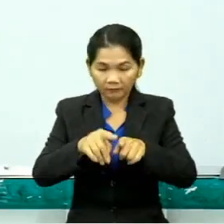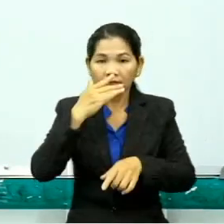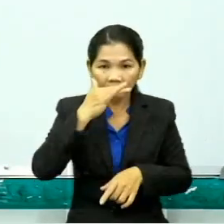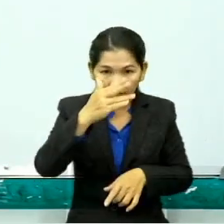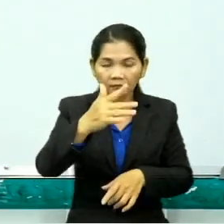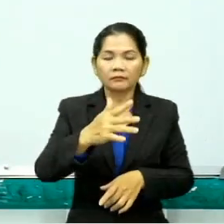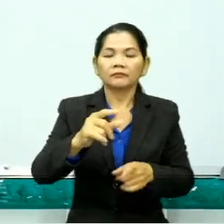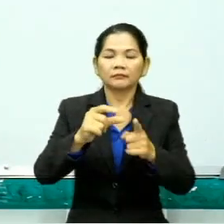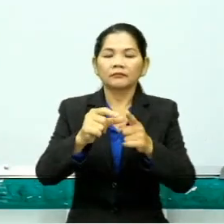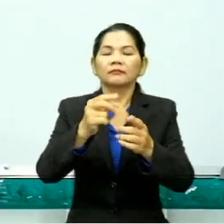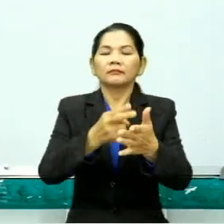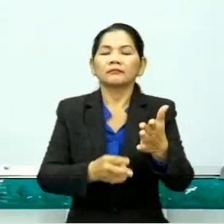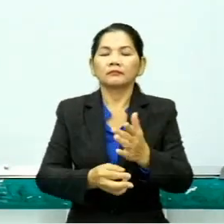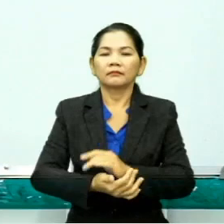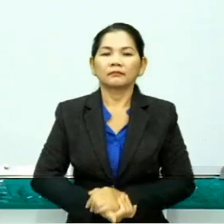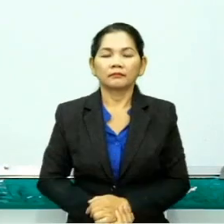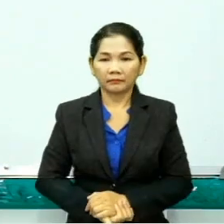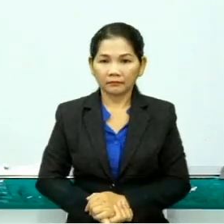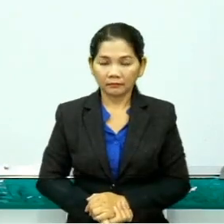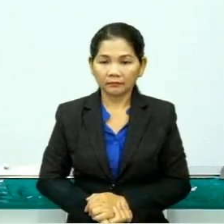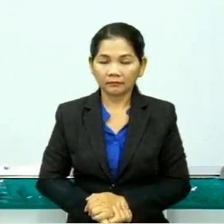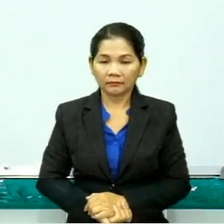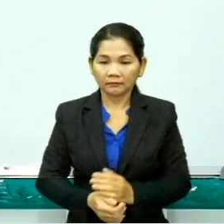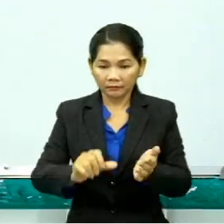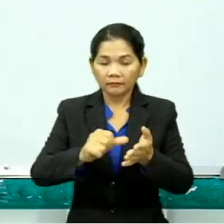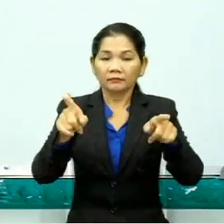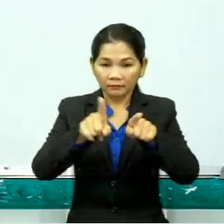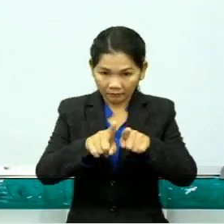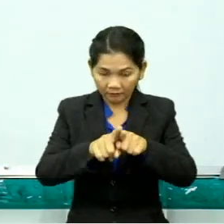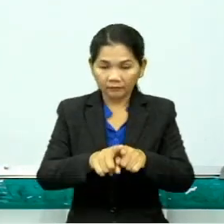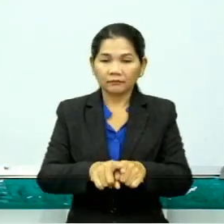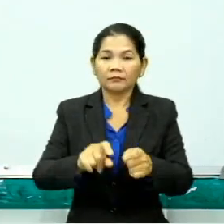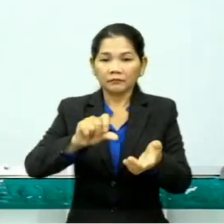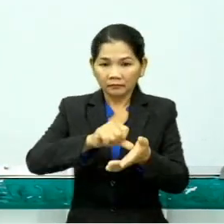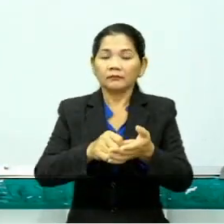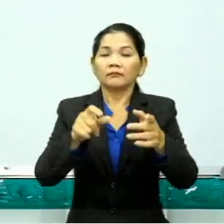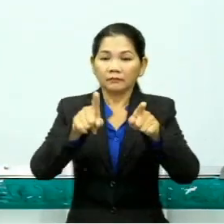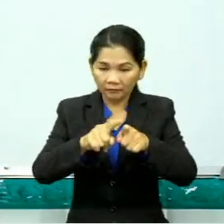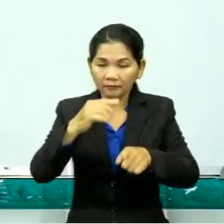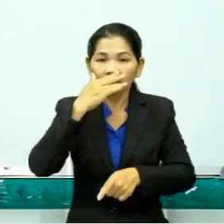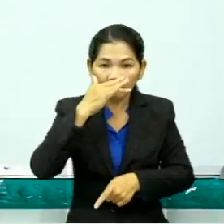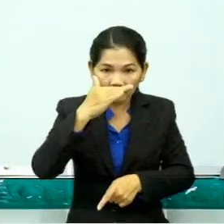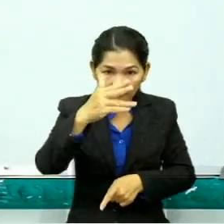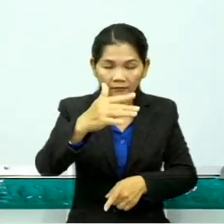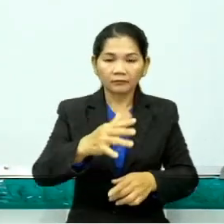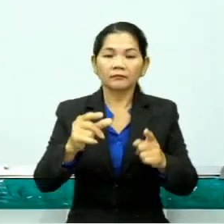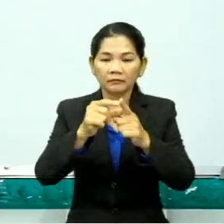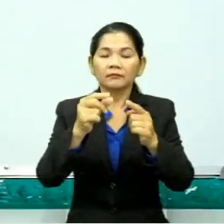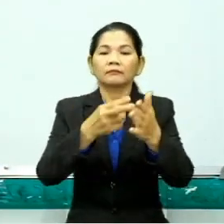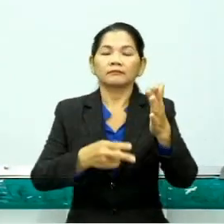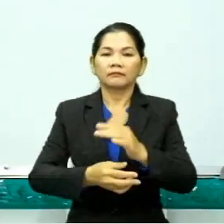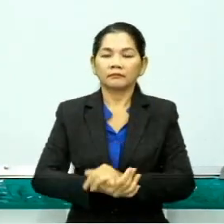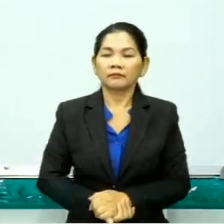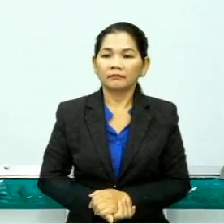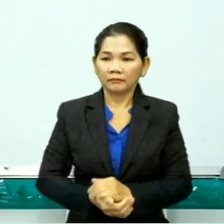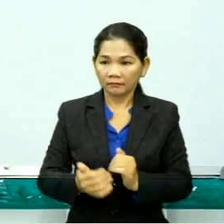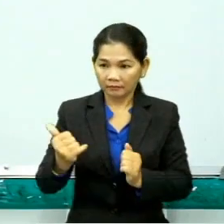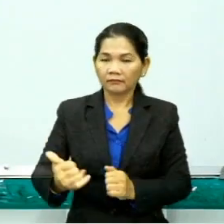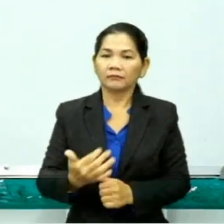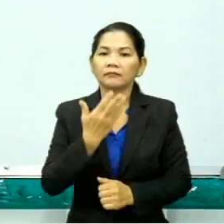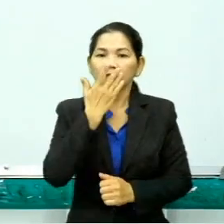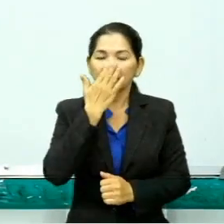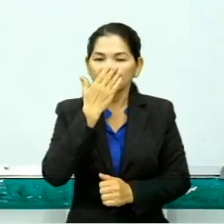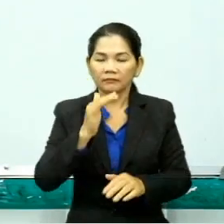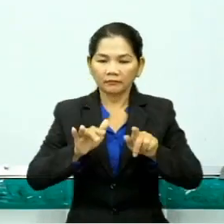mọt chà ta miên bịa với cla tơ con chà đã miên này đôi nâng bịa sạm mọt chà bịa với cla con chà cứ bịa xà